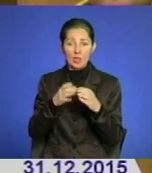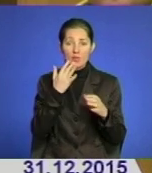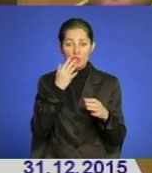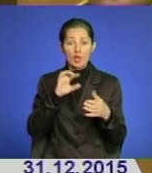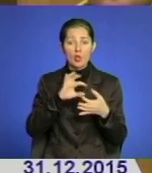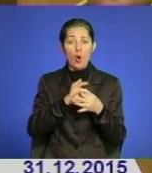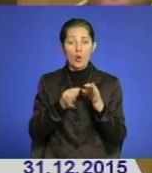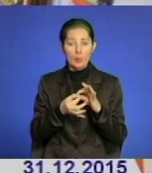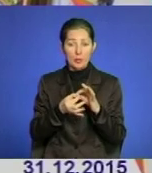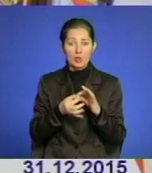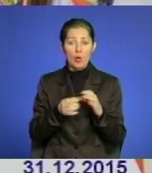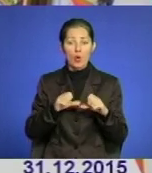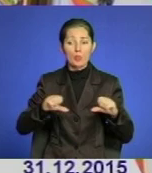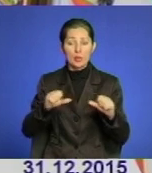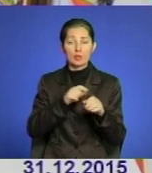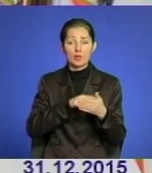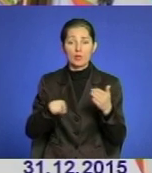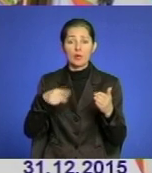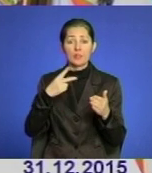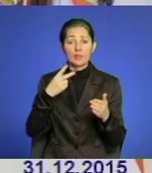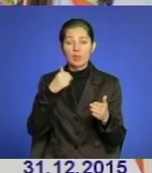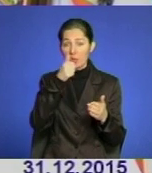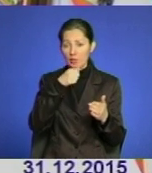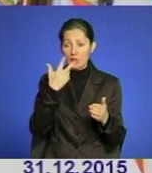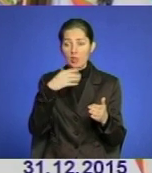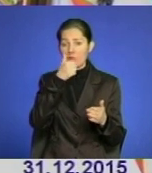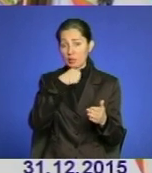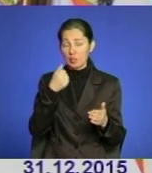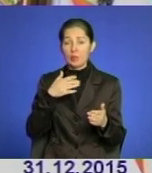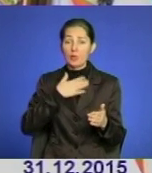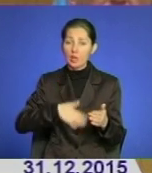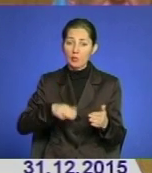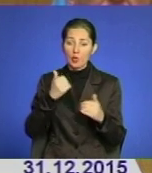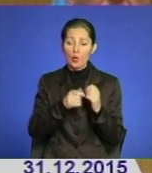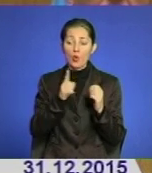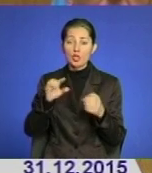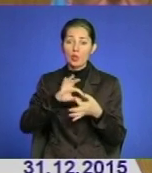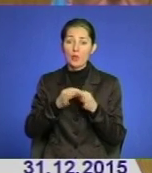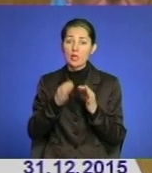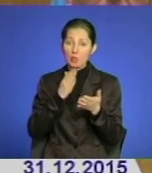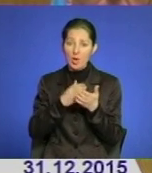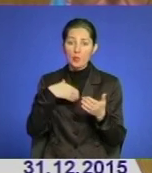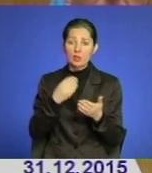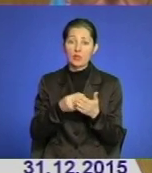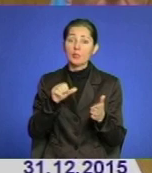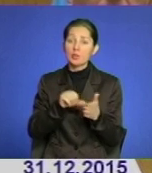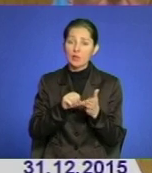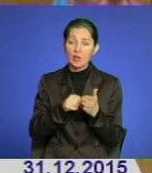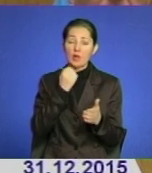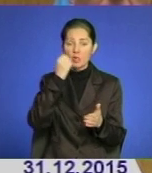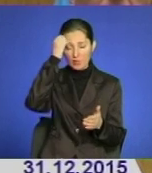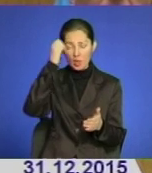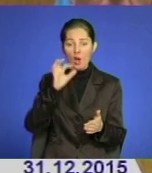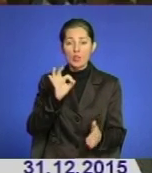відсвяткував 25-ліття. Приємно, що на кожній олімпіаді ми маємо своїх представників, а завдяки Олені Підгрушній і першу